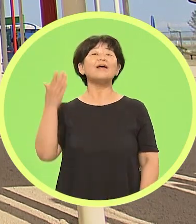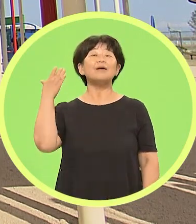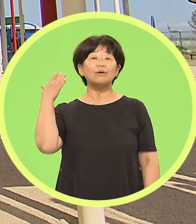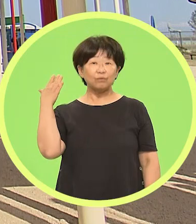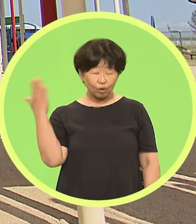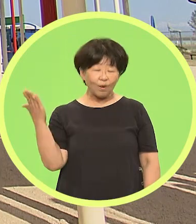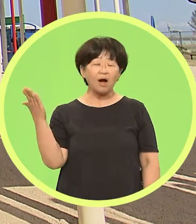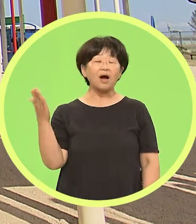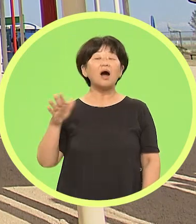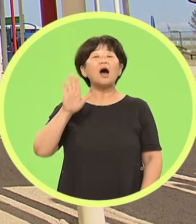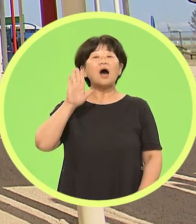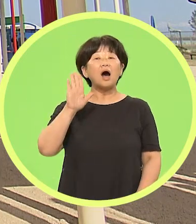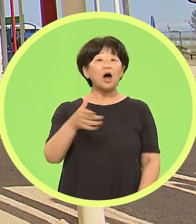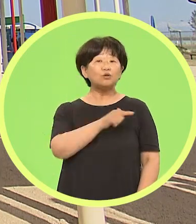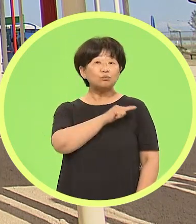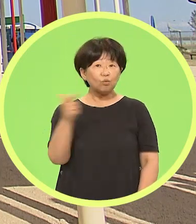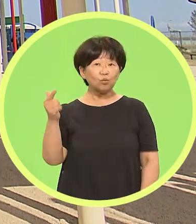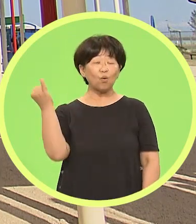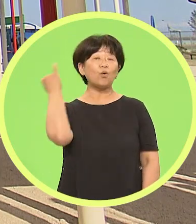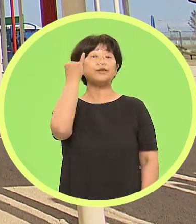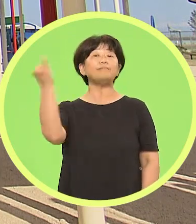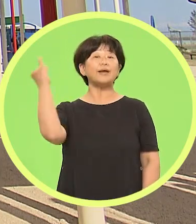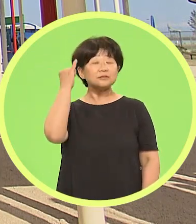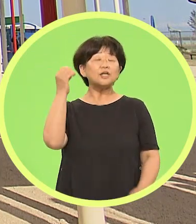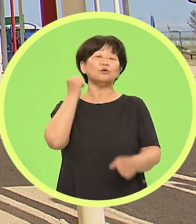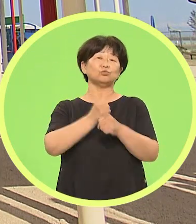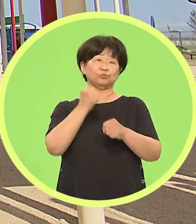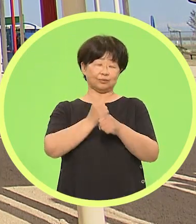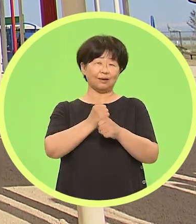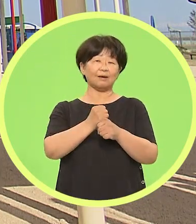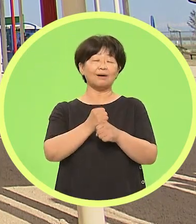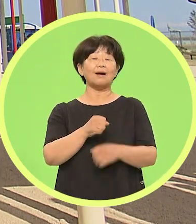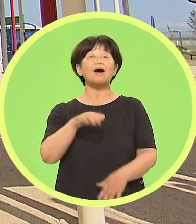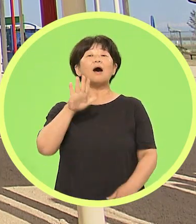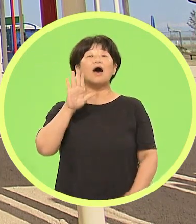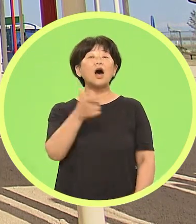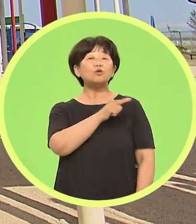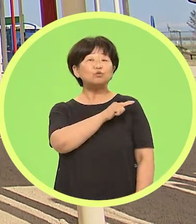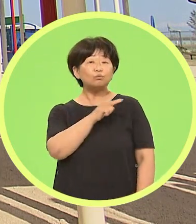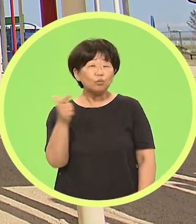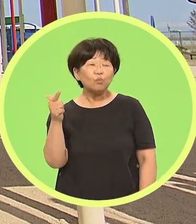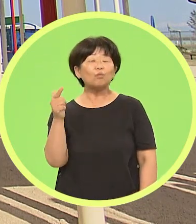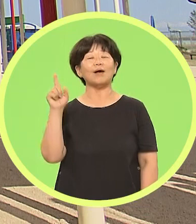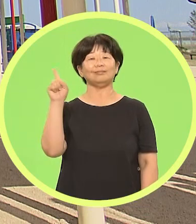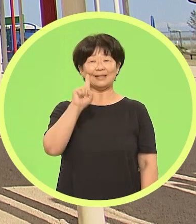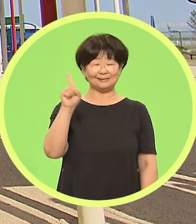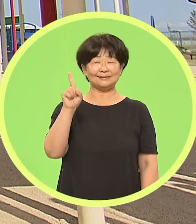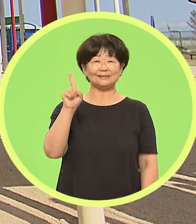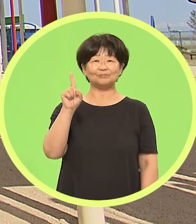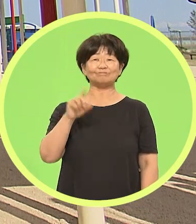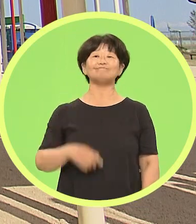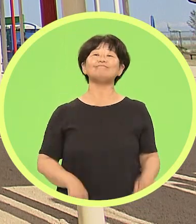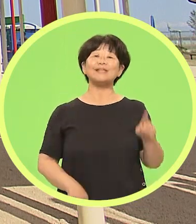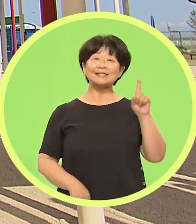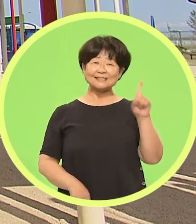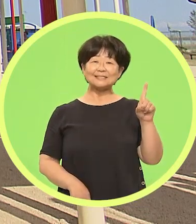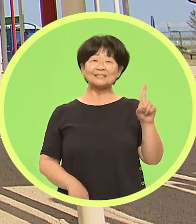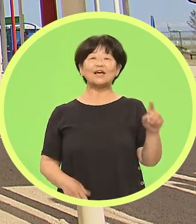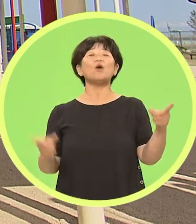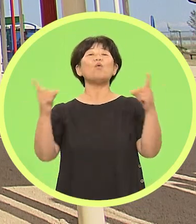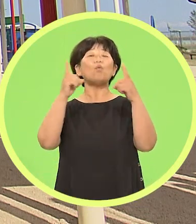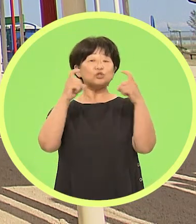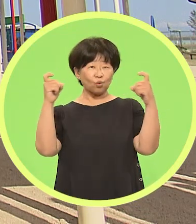この大型遊具、あるものをイメージして作ったんです。そのあるものとは何でしょう。